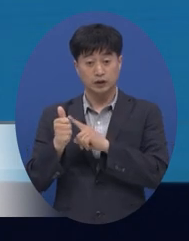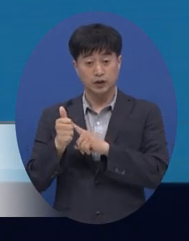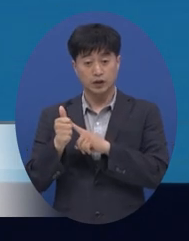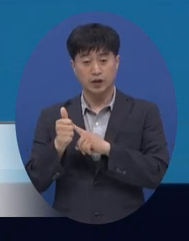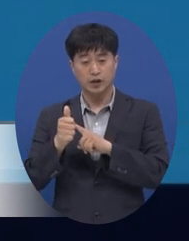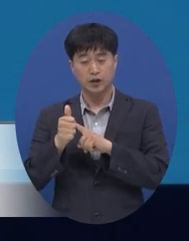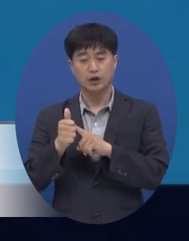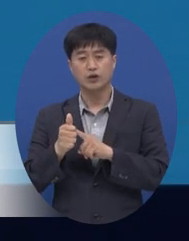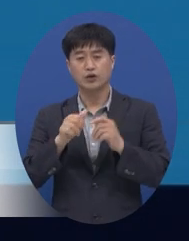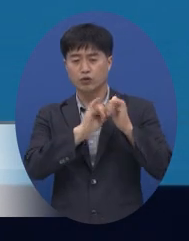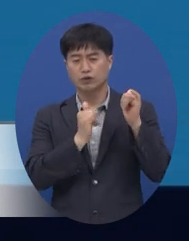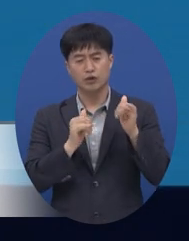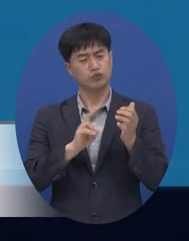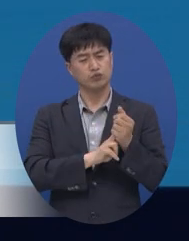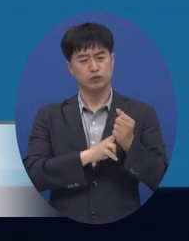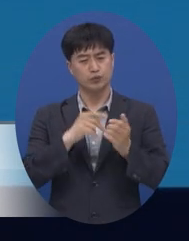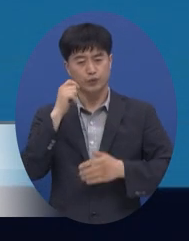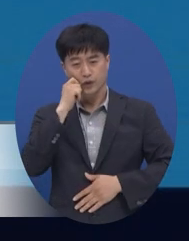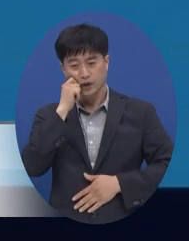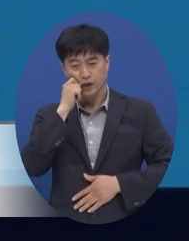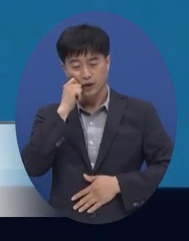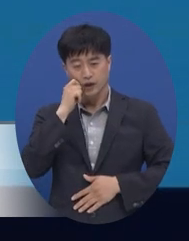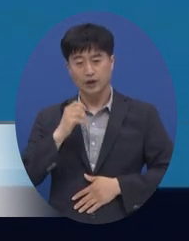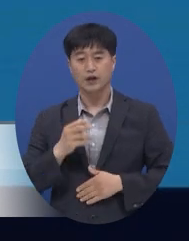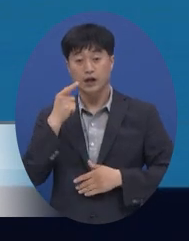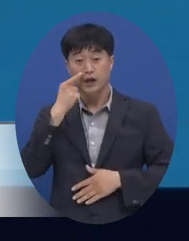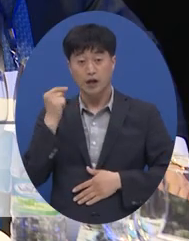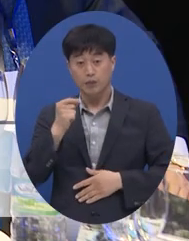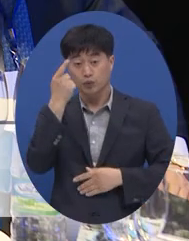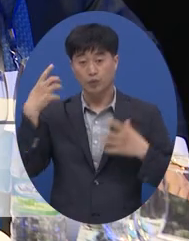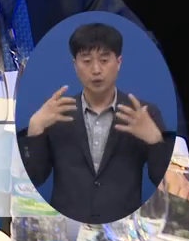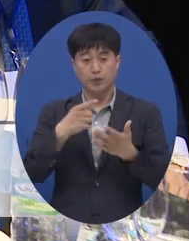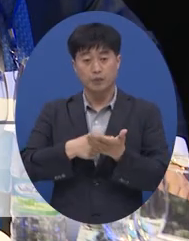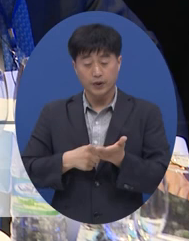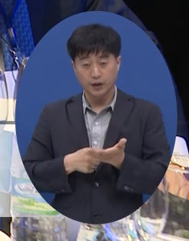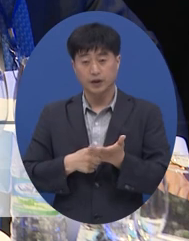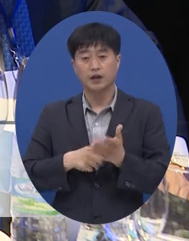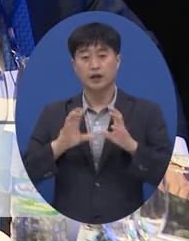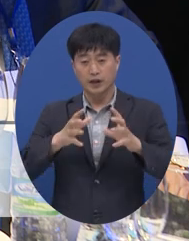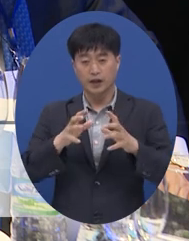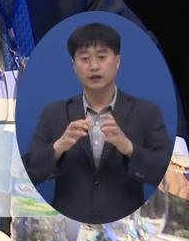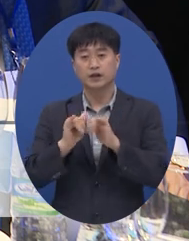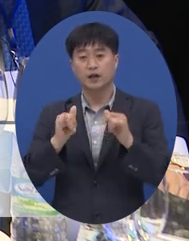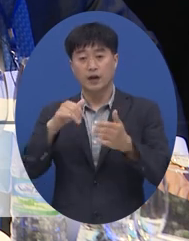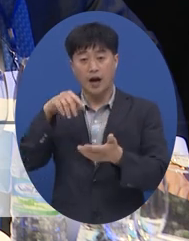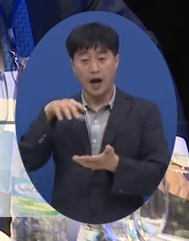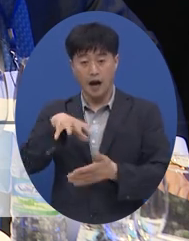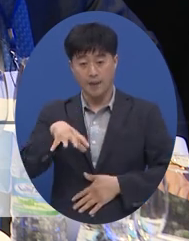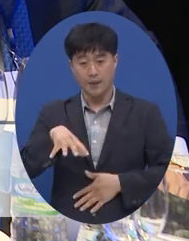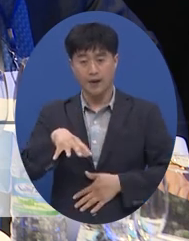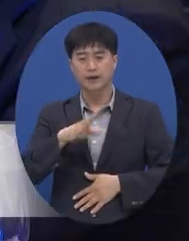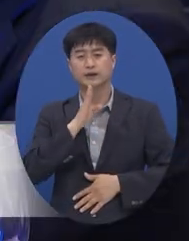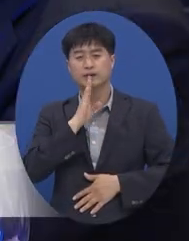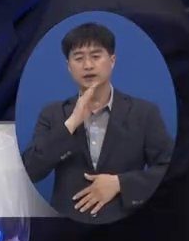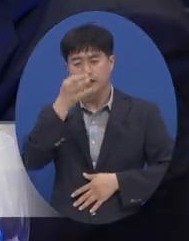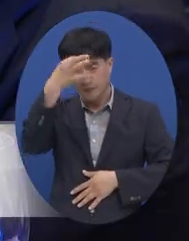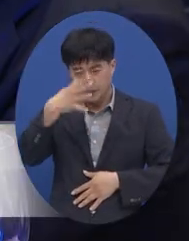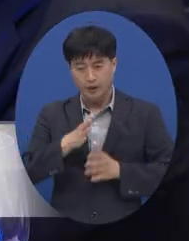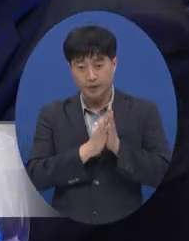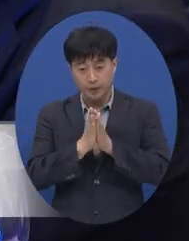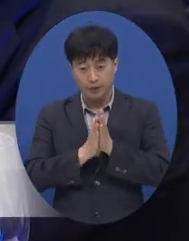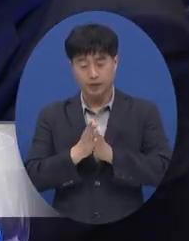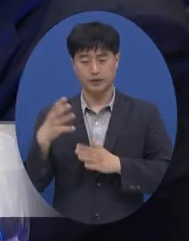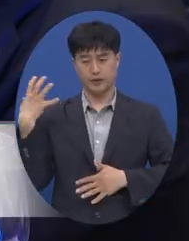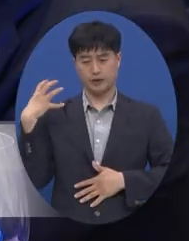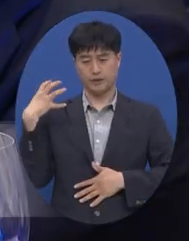이사장은 역사는 감출 수 있는 것이 아니라며 일본 정부는 피해를 본 국가와 국민들 앞에 진솔하게 사죄하고 책임 있는 행동을